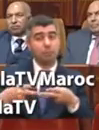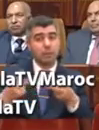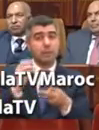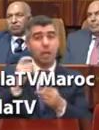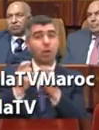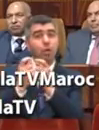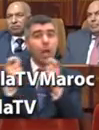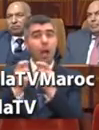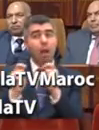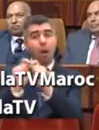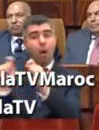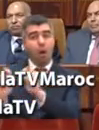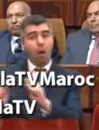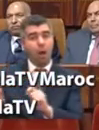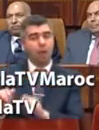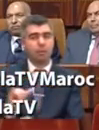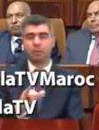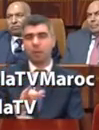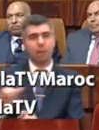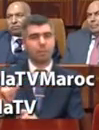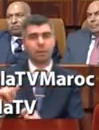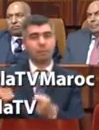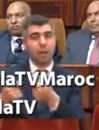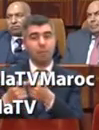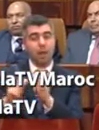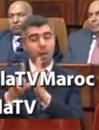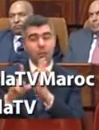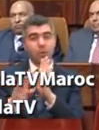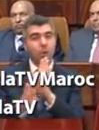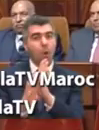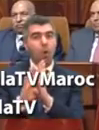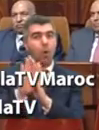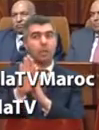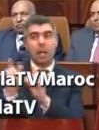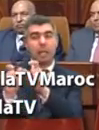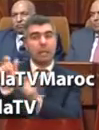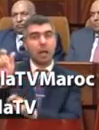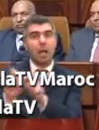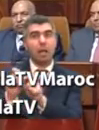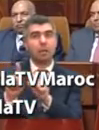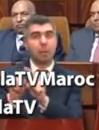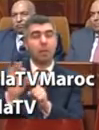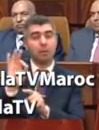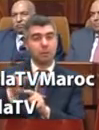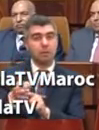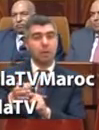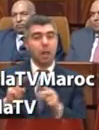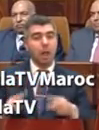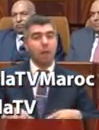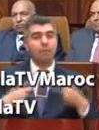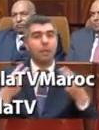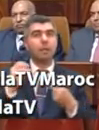الشركات، لأنه مرتبط بحق أساسي من حقوق الإنسان، وهو الحق في الصحة والحق في الحياة. هذا موضوع يرتبط بحياة المواطنين،